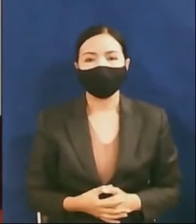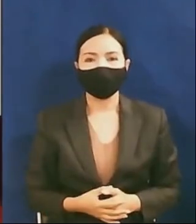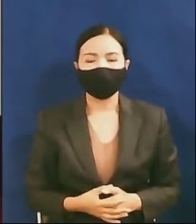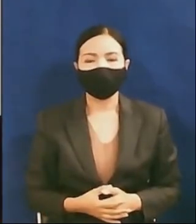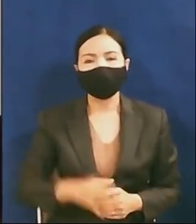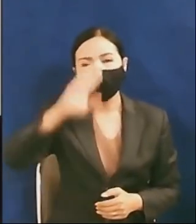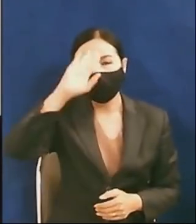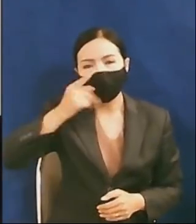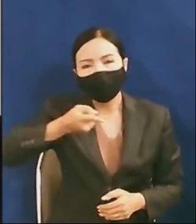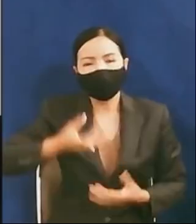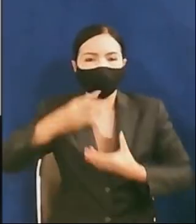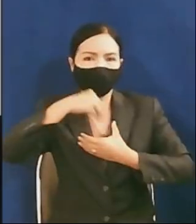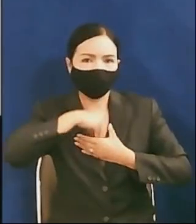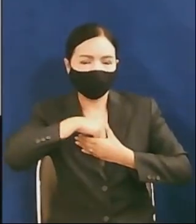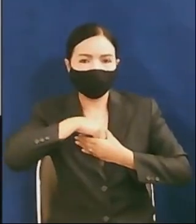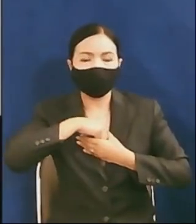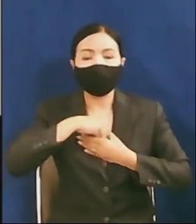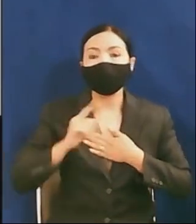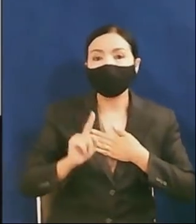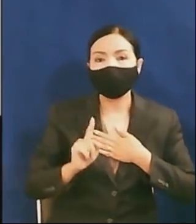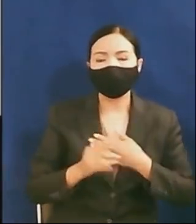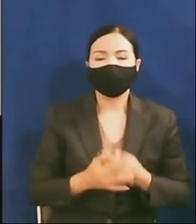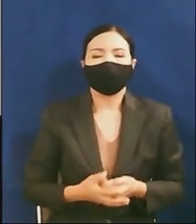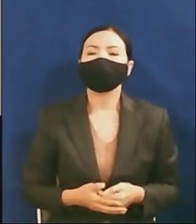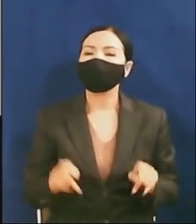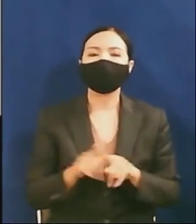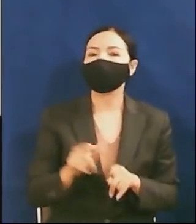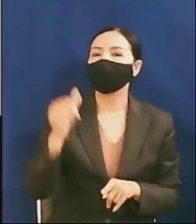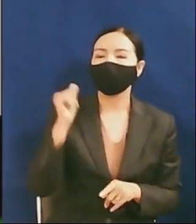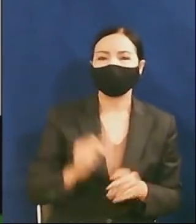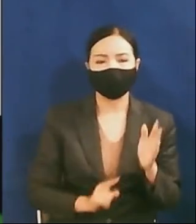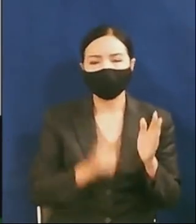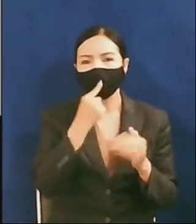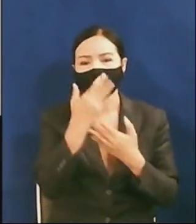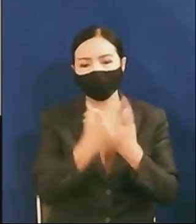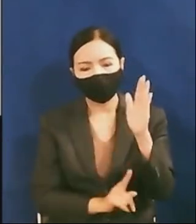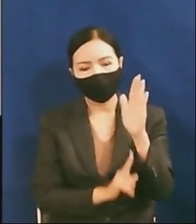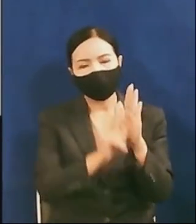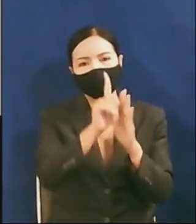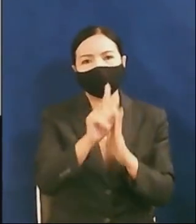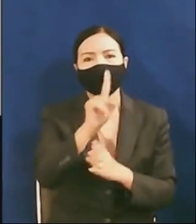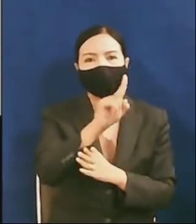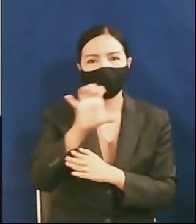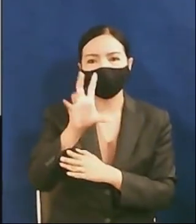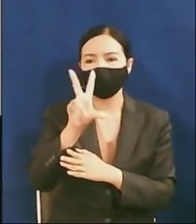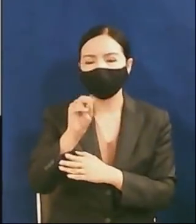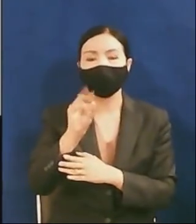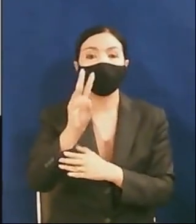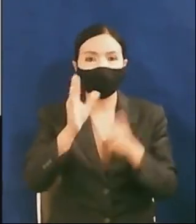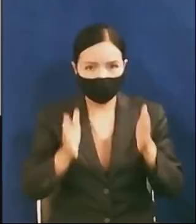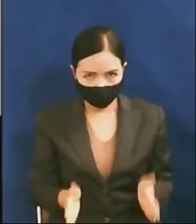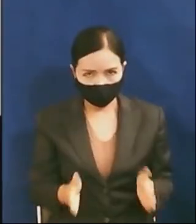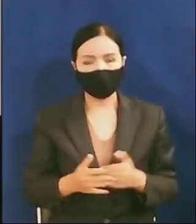ของโรคประจำตัวนะครับยังคงเป็นลักษณะเดิมนะครับความดันโลหิตสูงเนี่ย136รายนะครับ